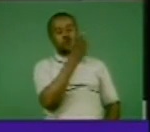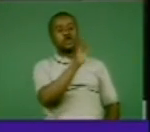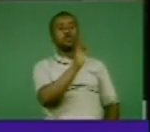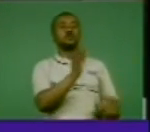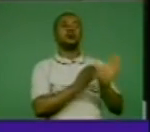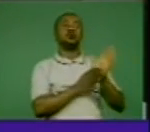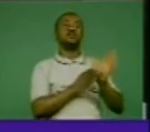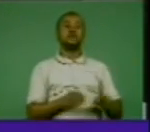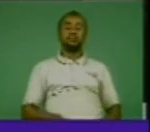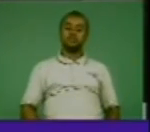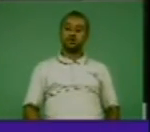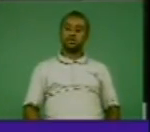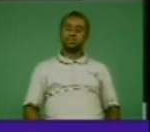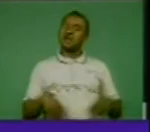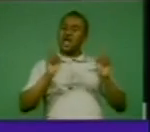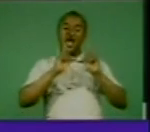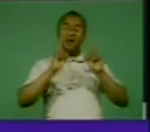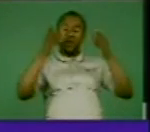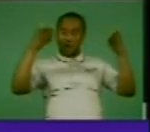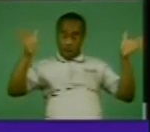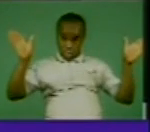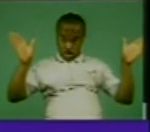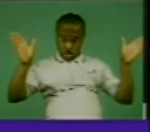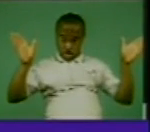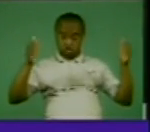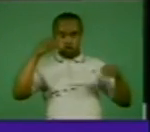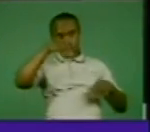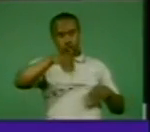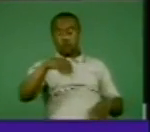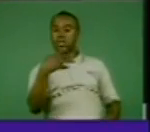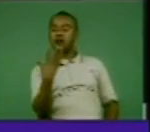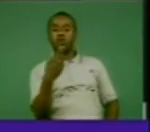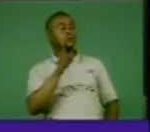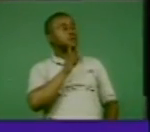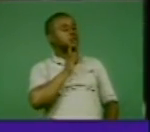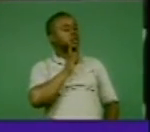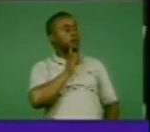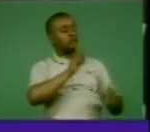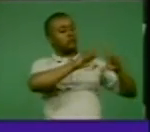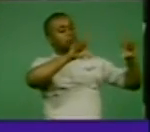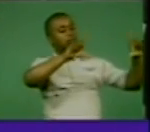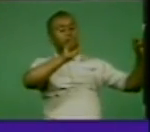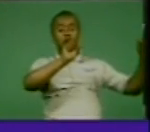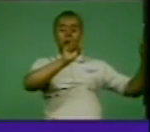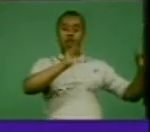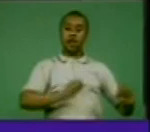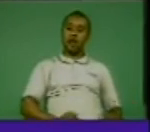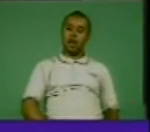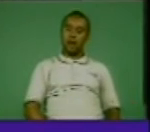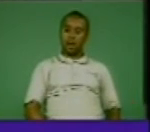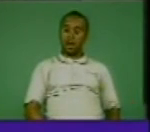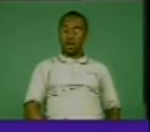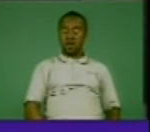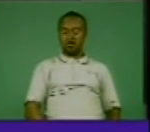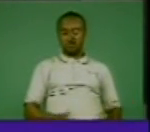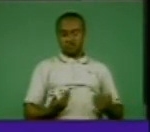Kura za hapana wazi ni kura 5 kwa kila ibara. Kura za ndio